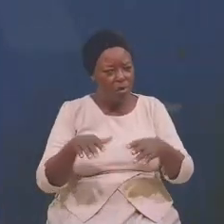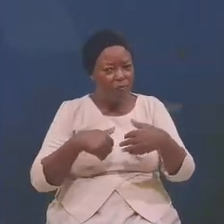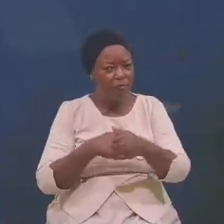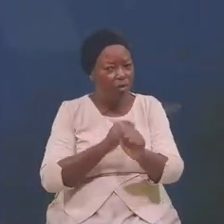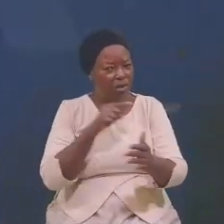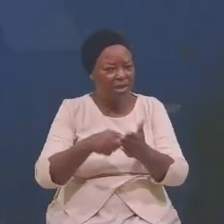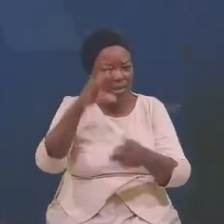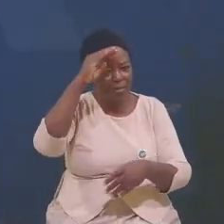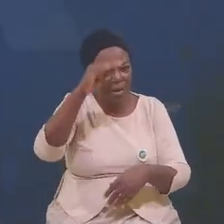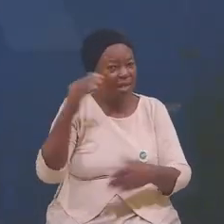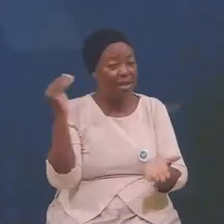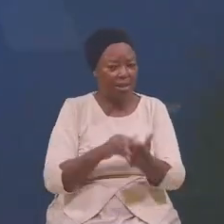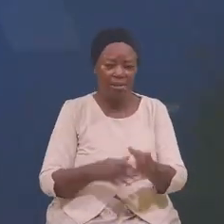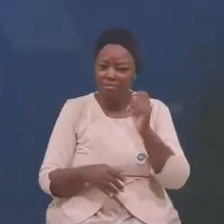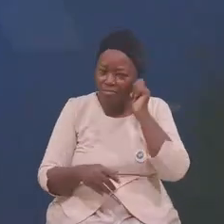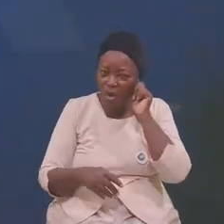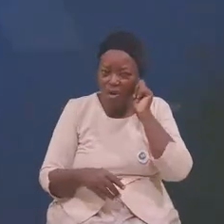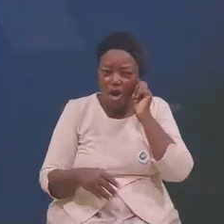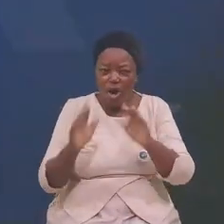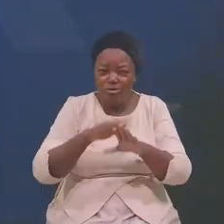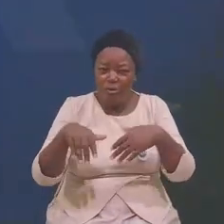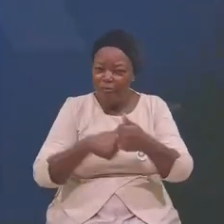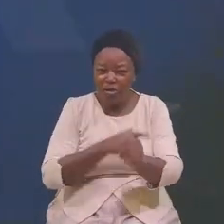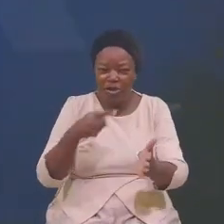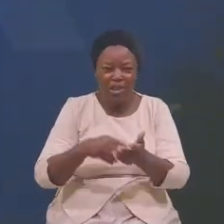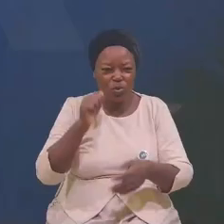homme encore, ne suis plus cette femme encore.